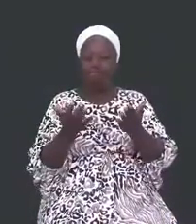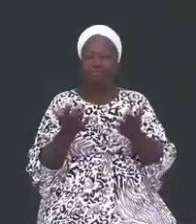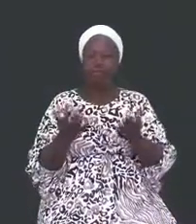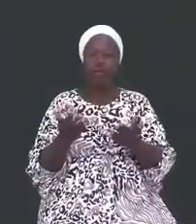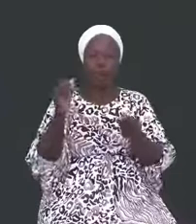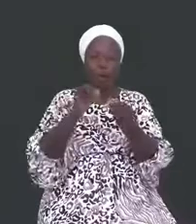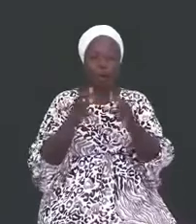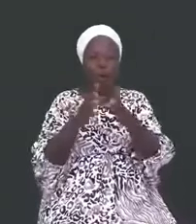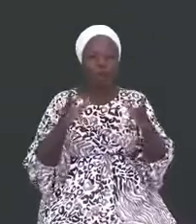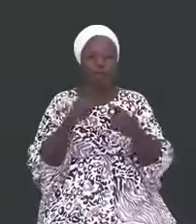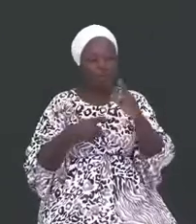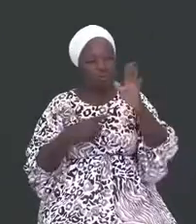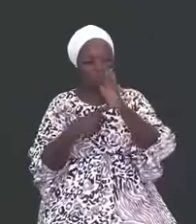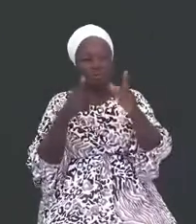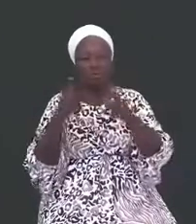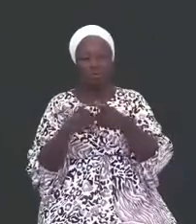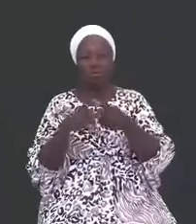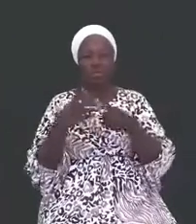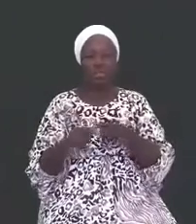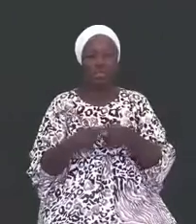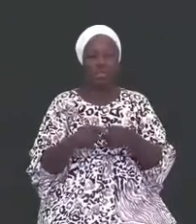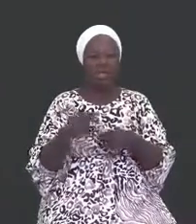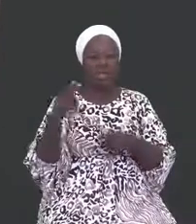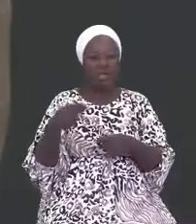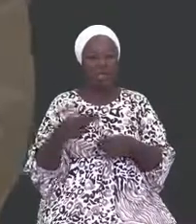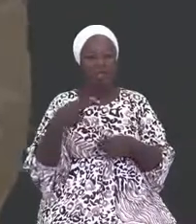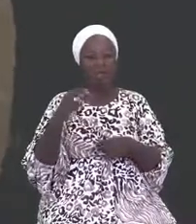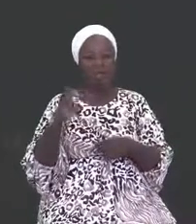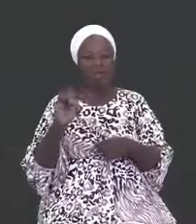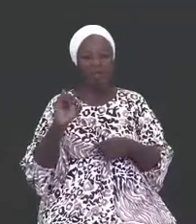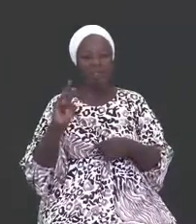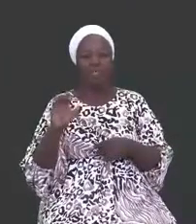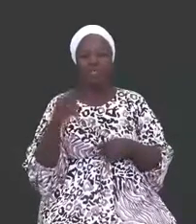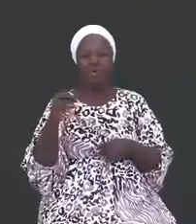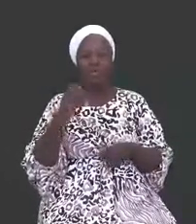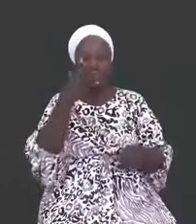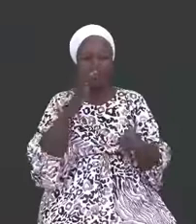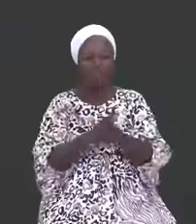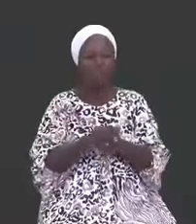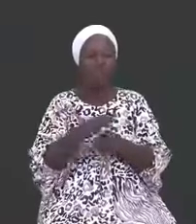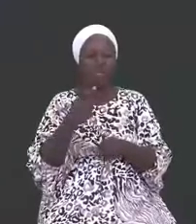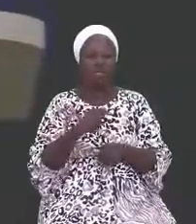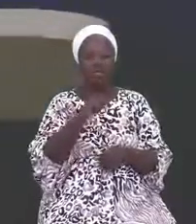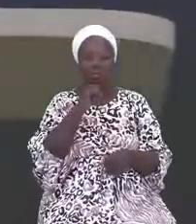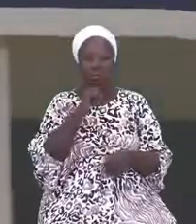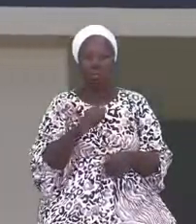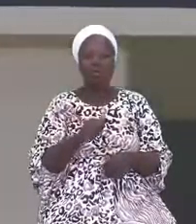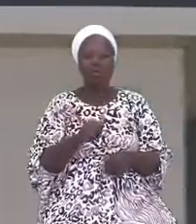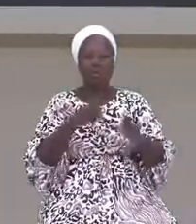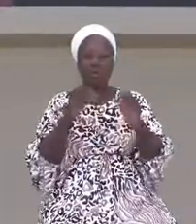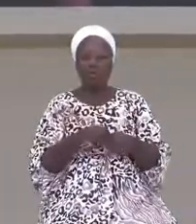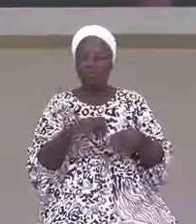montrer aux héritiers de la promesse limitabilité de sa résolution intervient par un